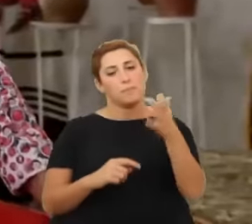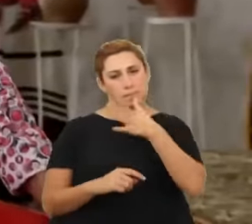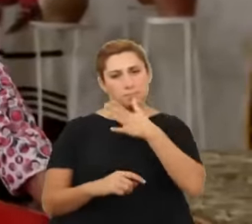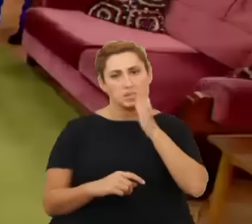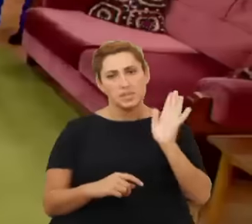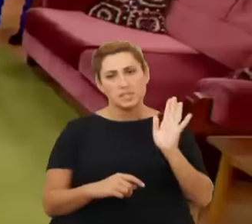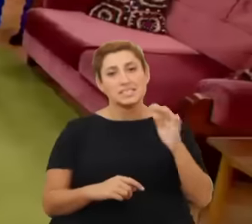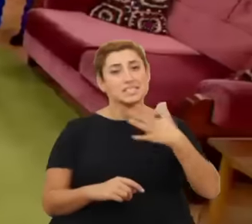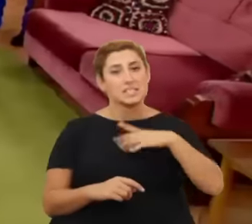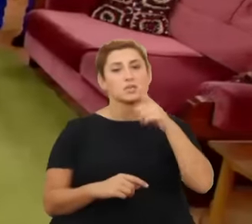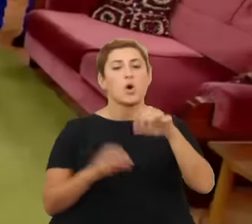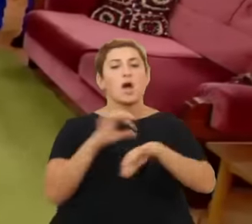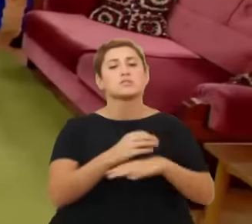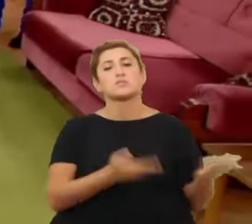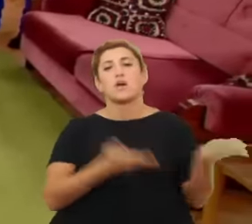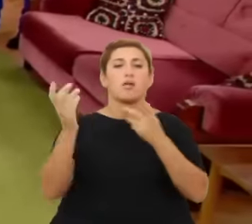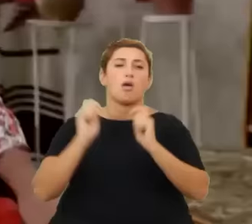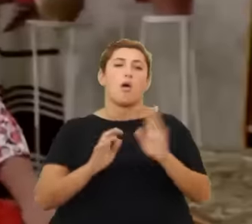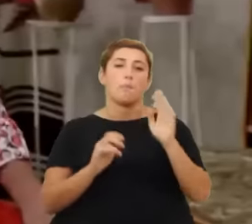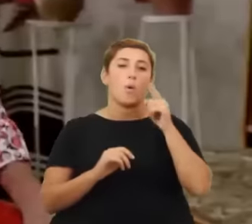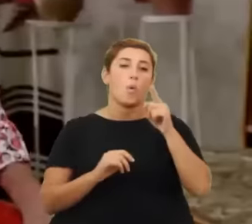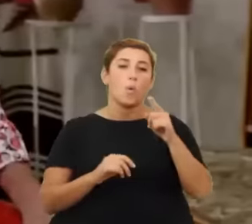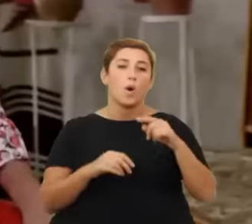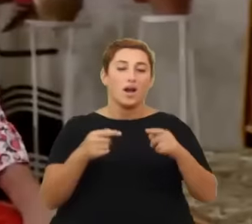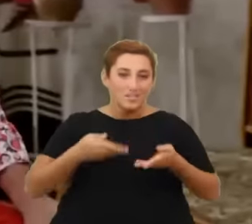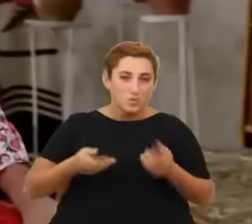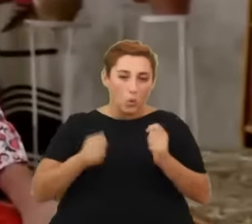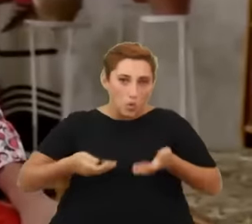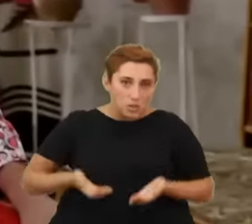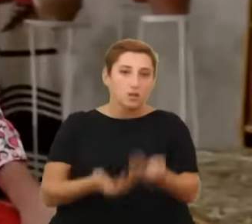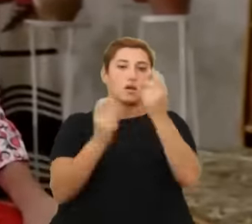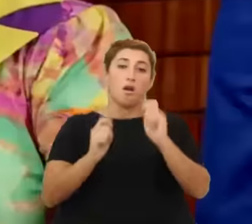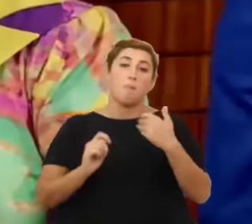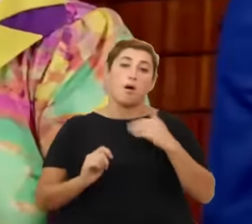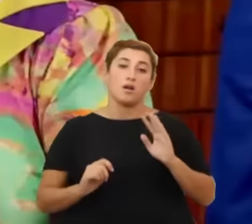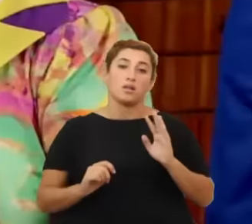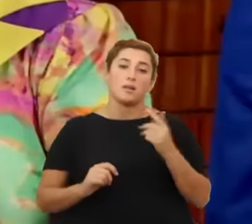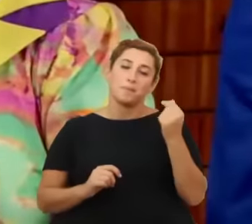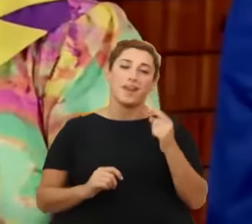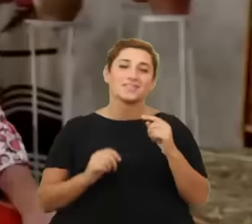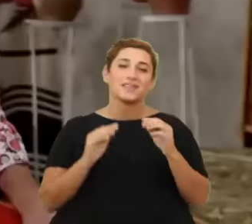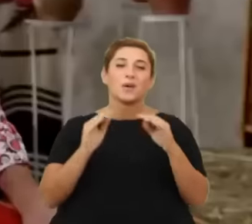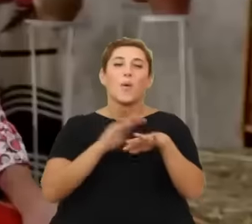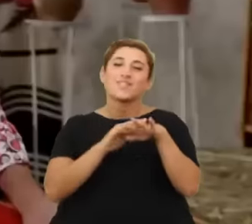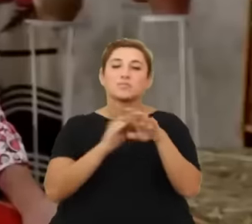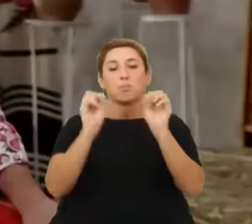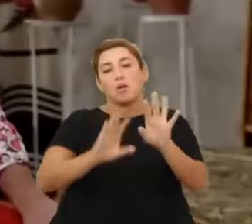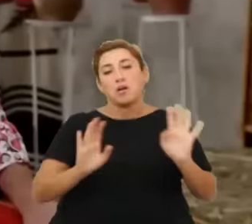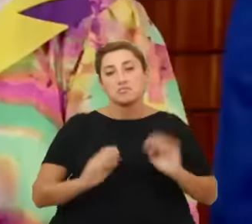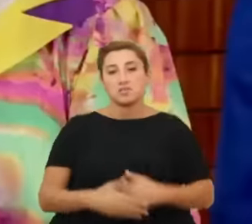biliriz. İstese bunu hastanelik ederdi. Bunu yerden spatulayla zor kazırdık biz. Birazcık okşamış, bırakmış